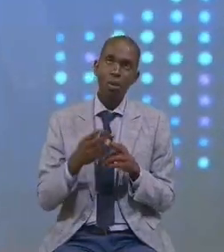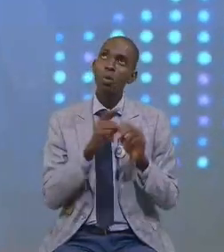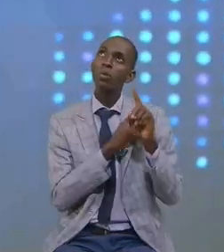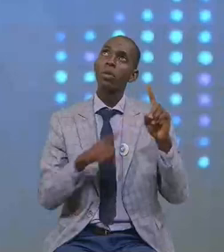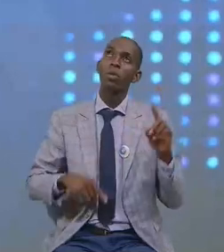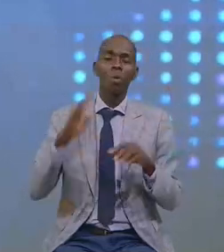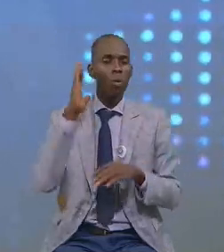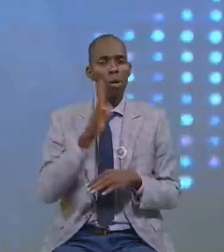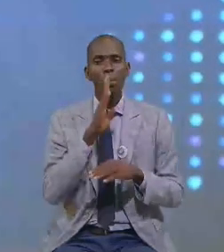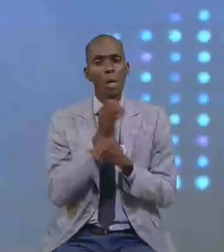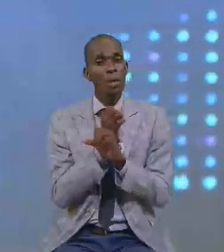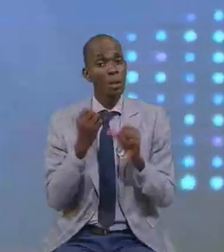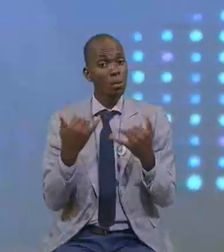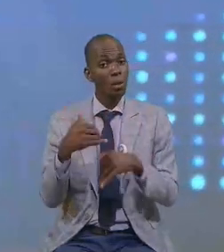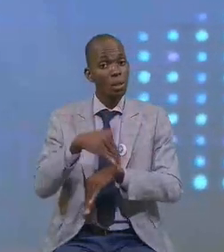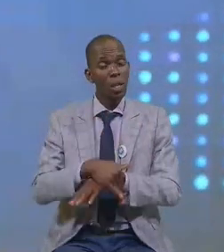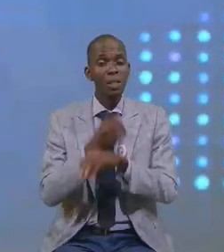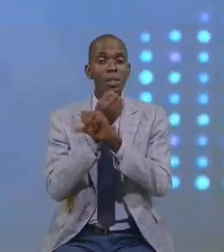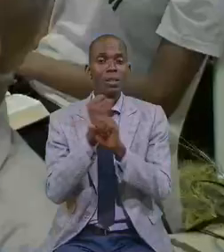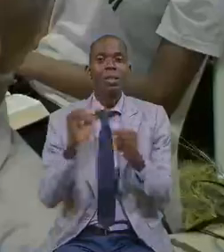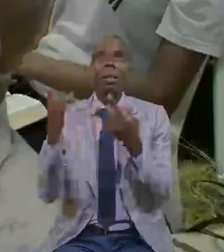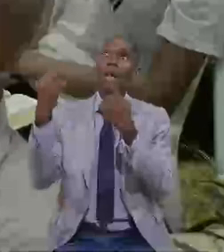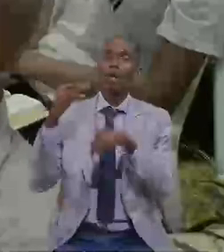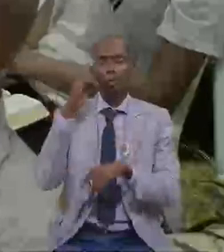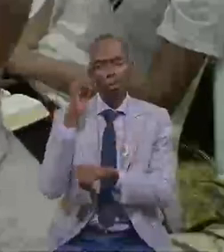sera sauvé. Ce soir, le salut est venu.